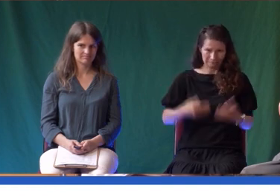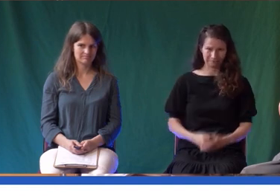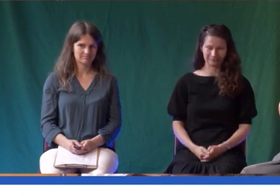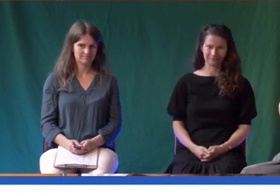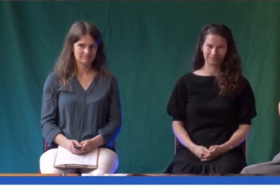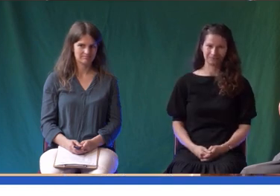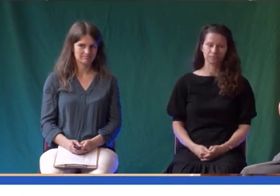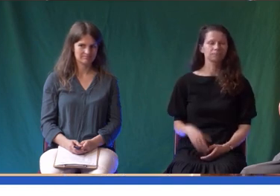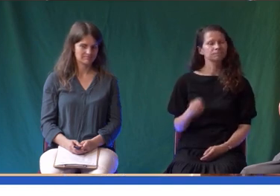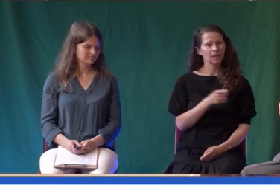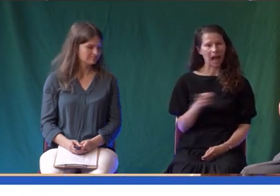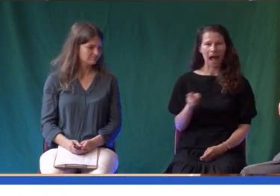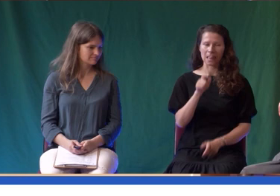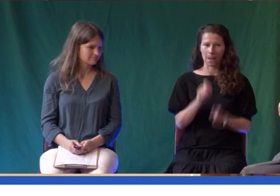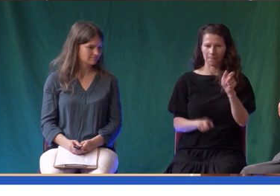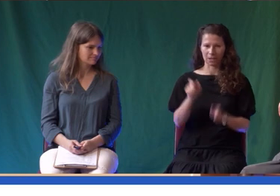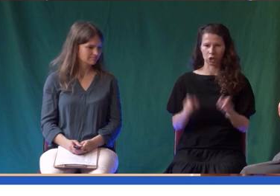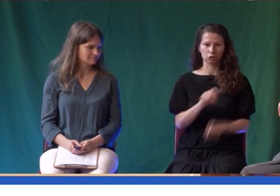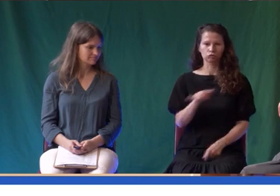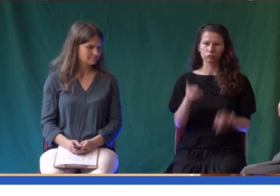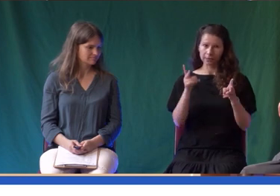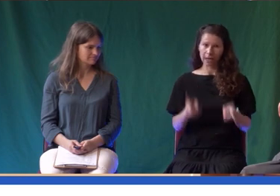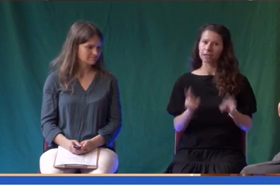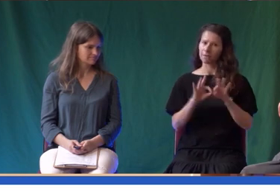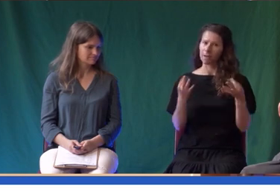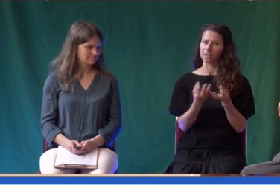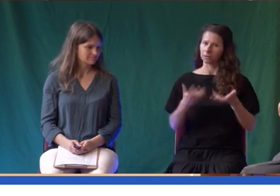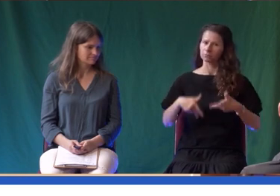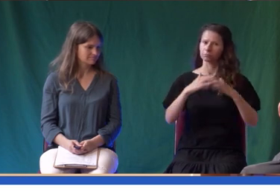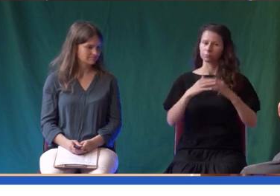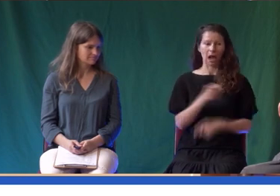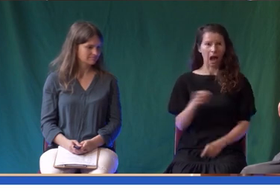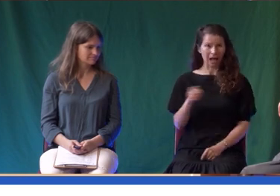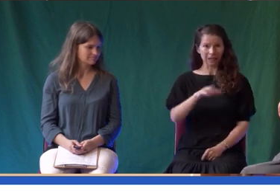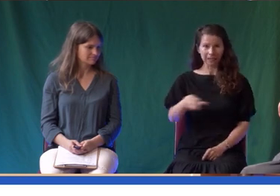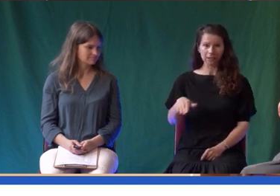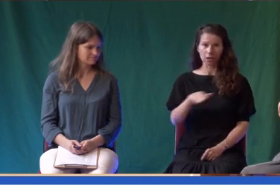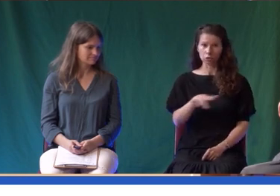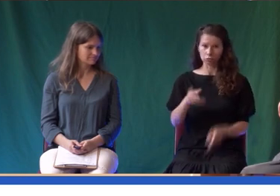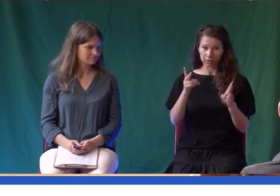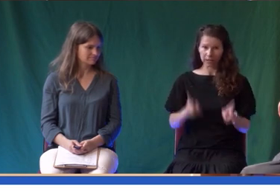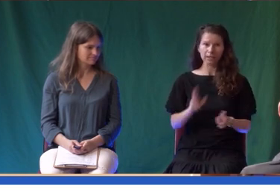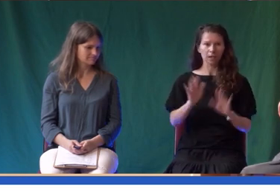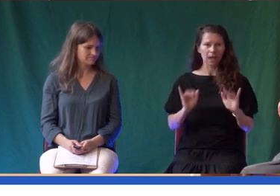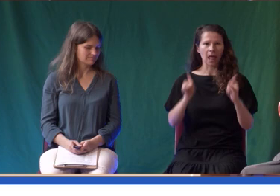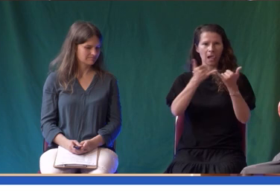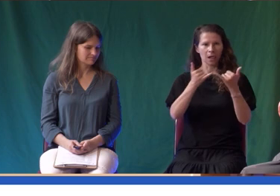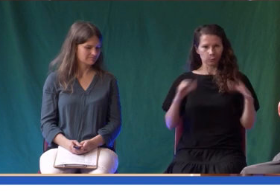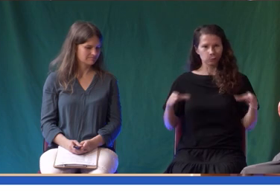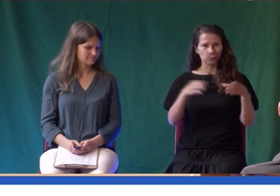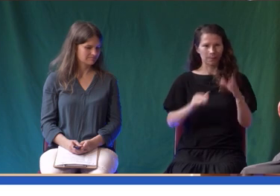jeder Mensch hat das Recht eine Familie zu gründen und jedes Kind hat das Recht bei seinen Eltern aufzuwachsen